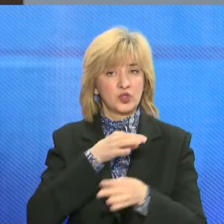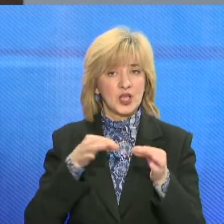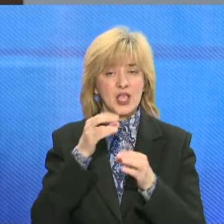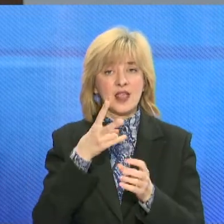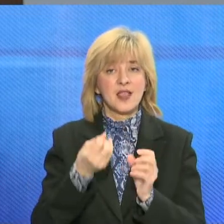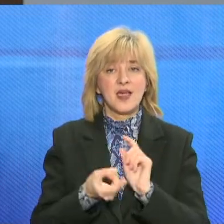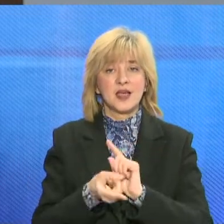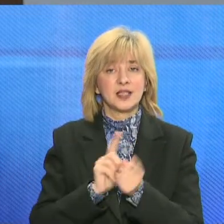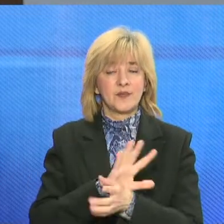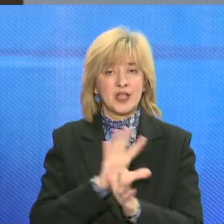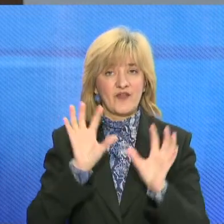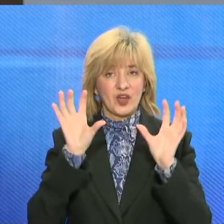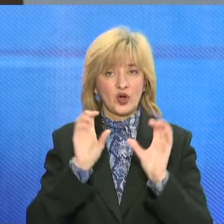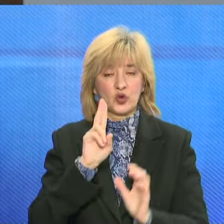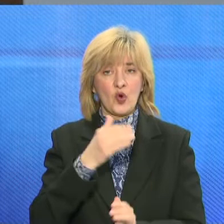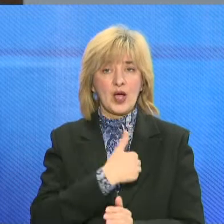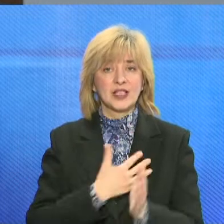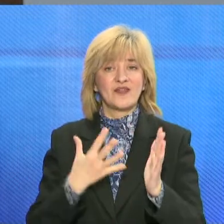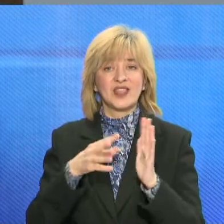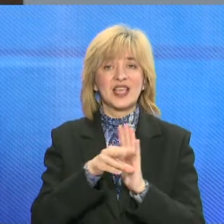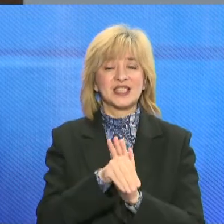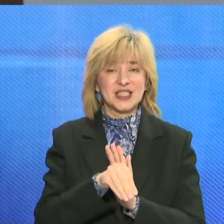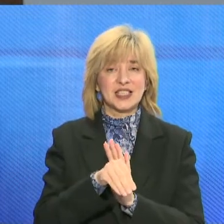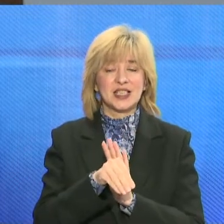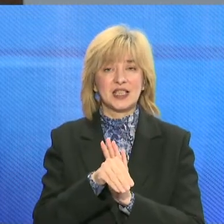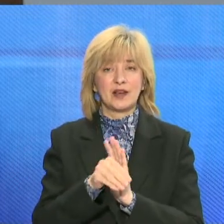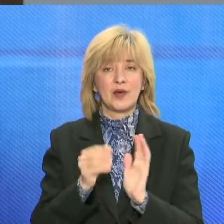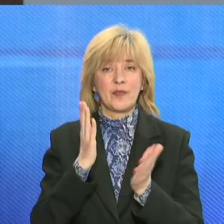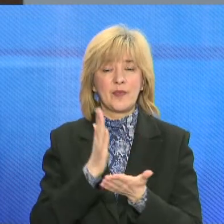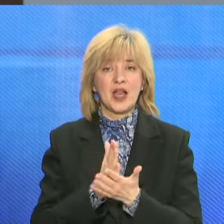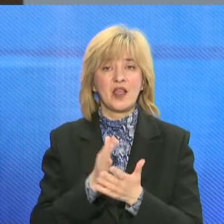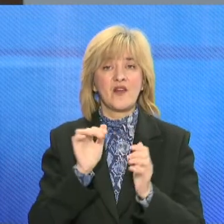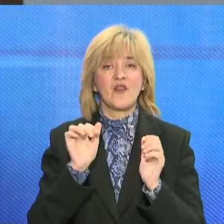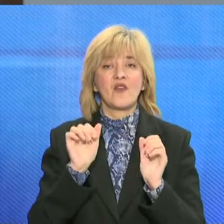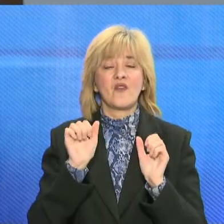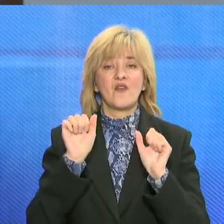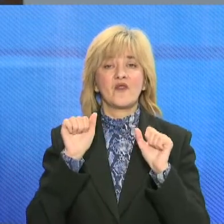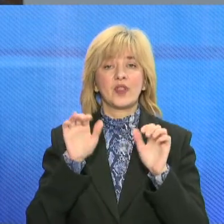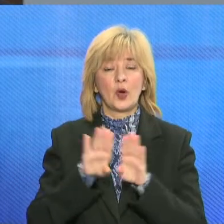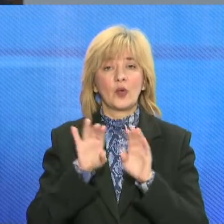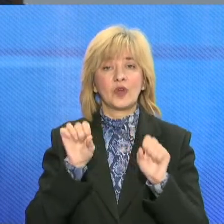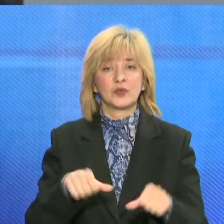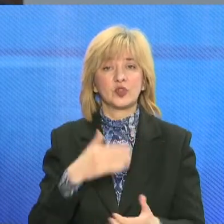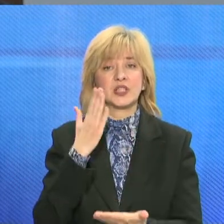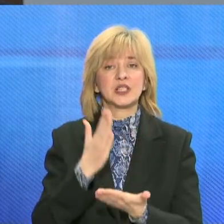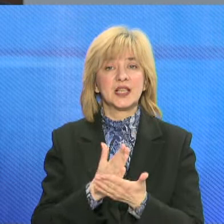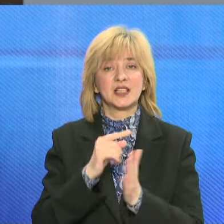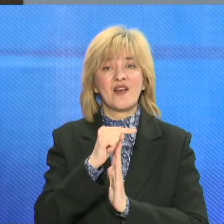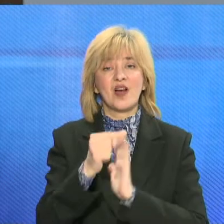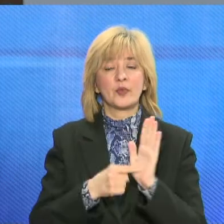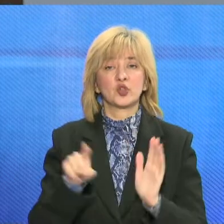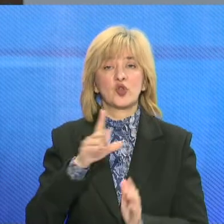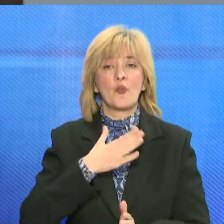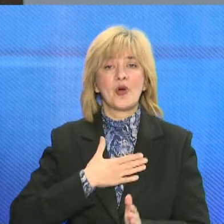хотел внести изменения, имели такую возможность. Теперь проект Конституции принят. Стоит вопрос о том, что мы должны прийти